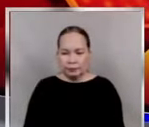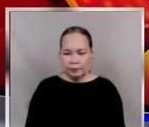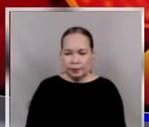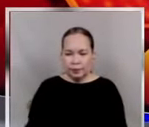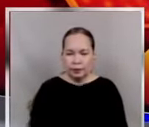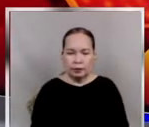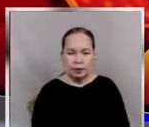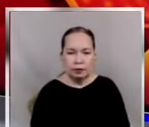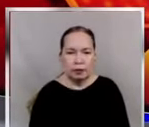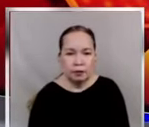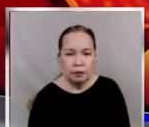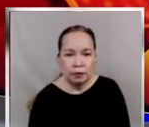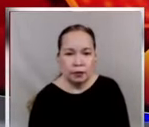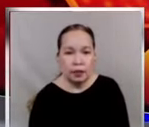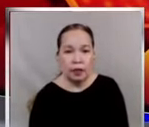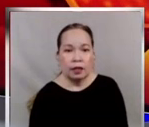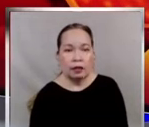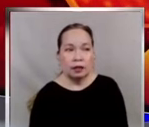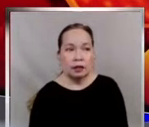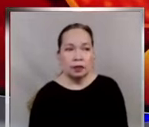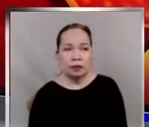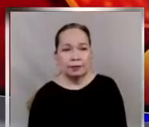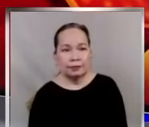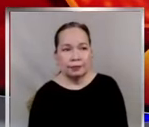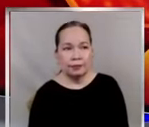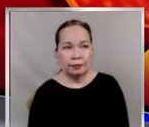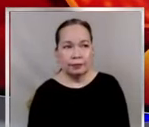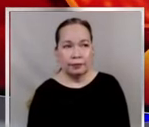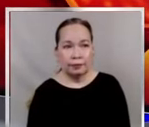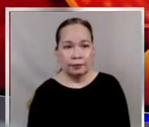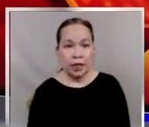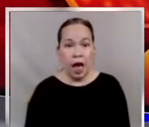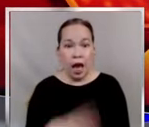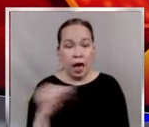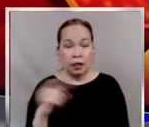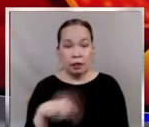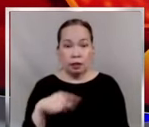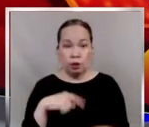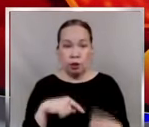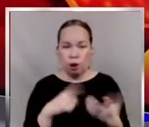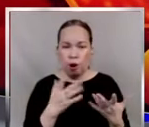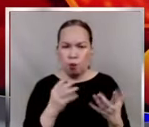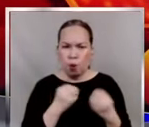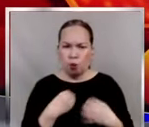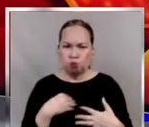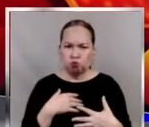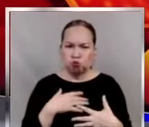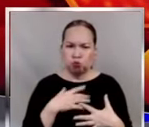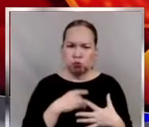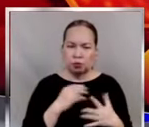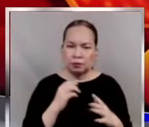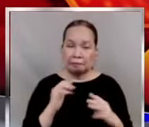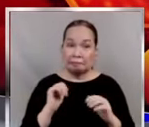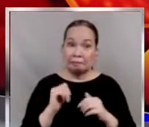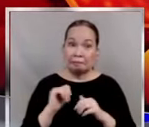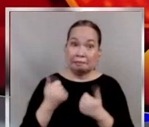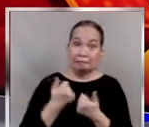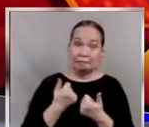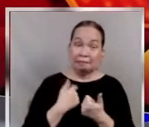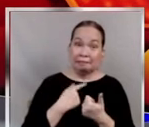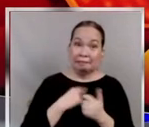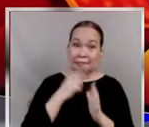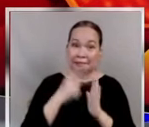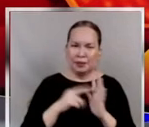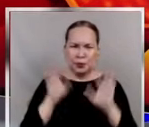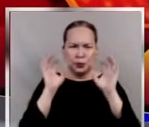Asa matatakutin, extra challenge daw para kay magandang dilag star Rob Gomez ang bumida sa isang horror film. At nagsalita na